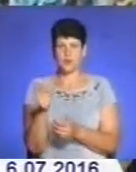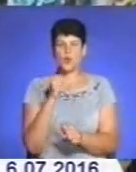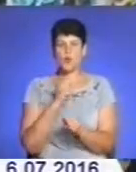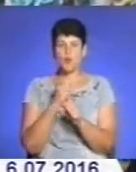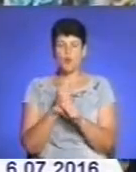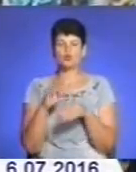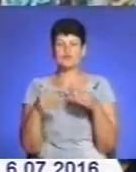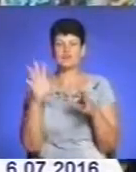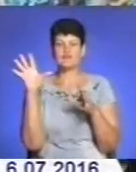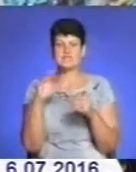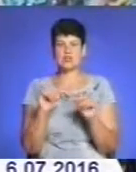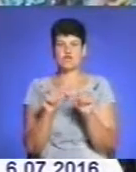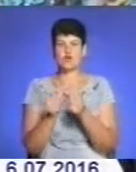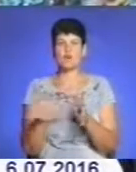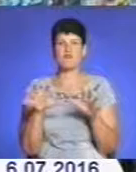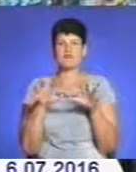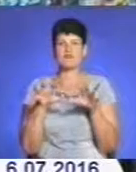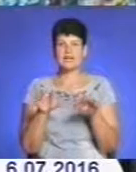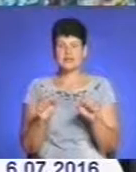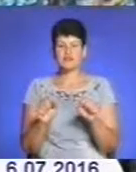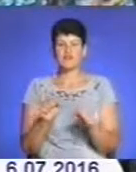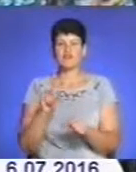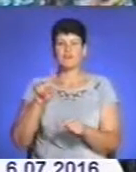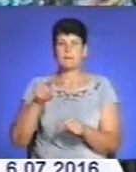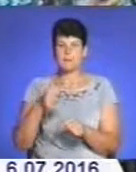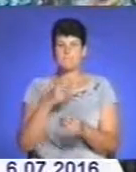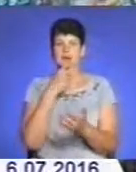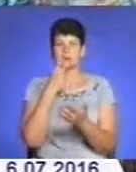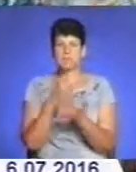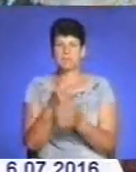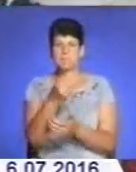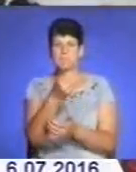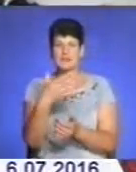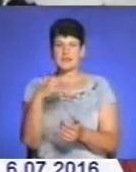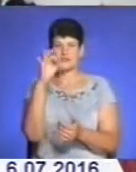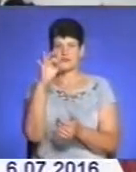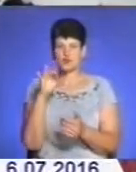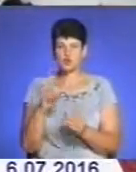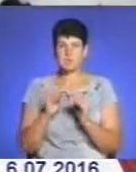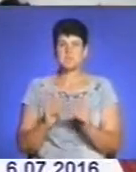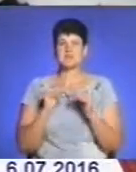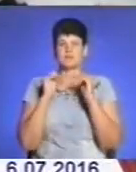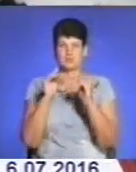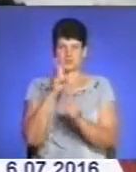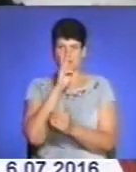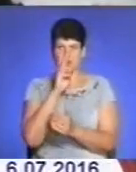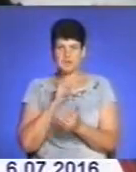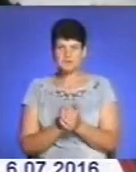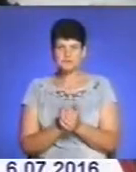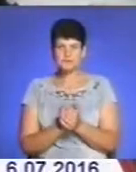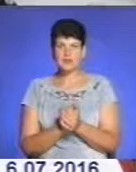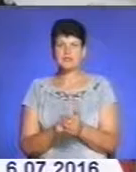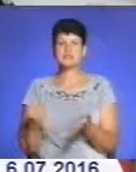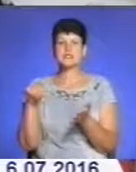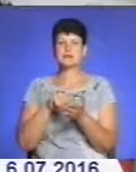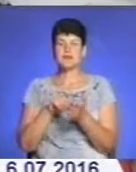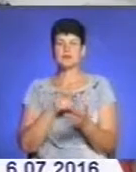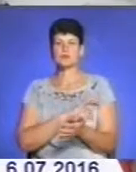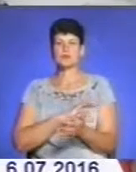роботодавців всіх форм власності профспілки вимагають передбачити 15% підвищення заробітної плати. Із представниками